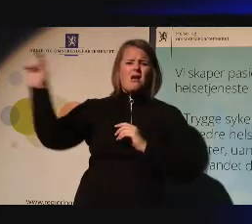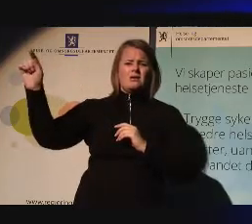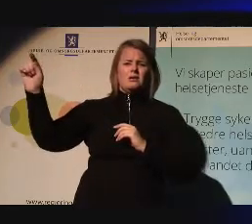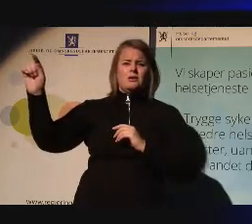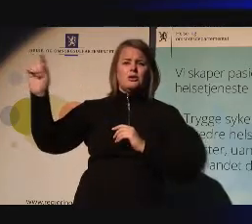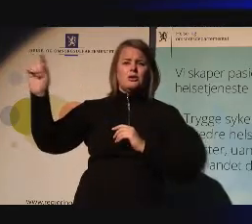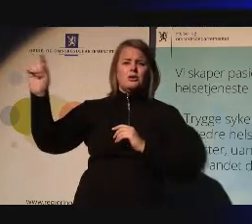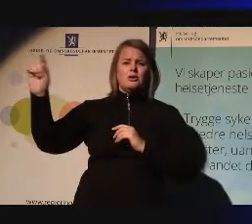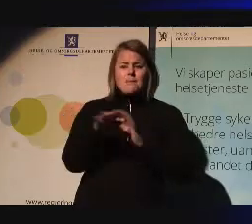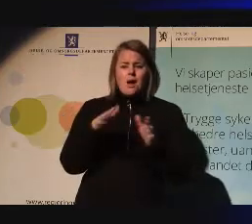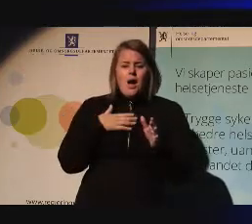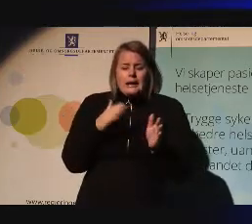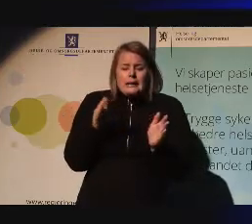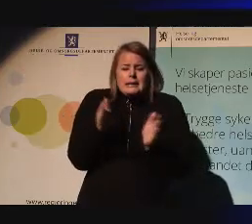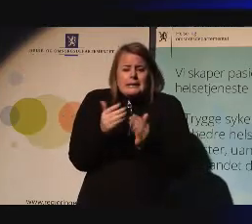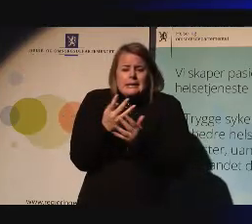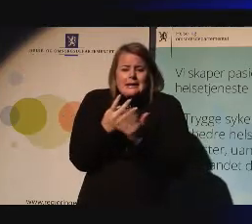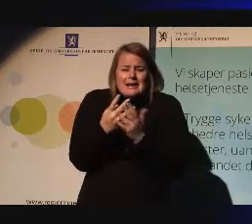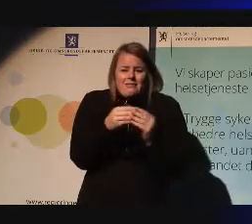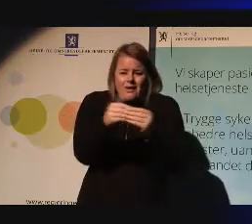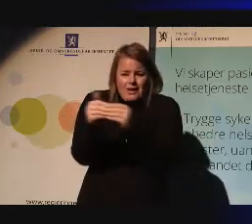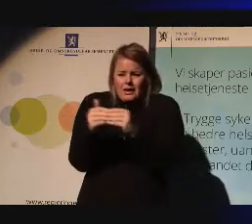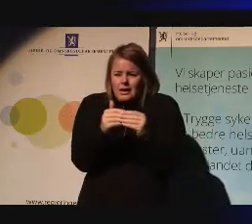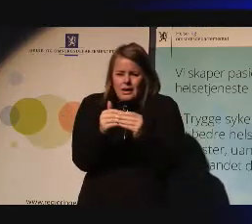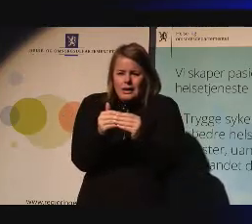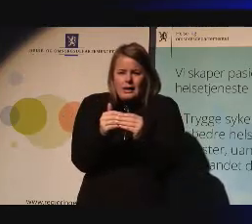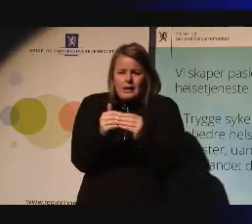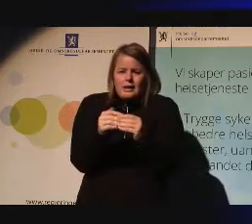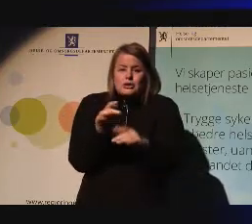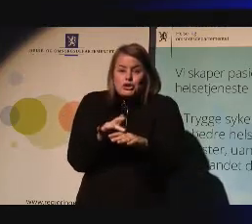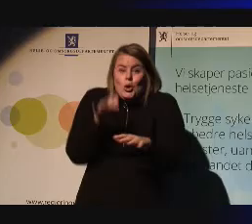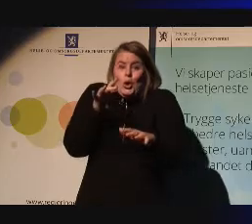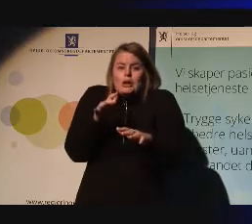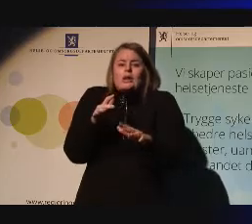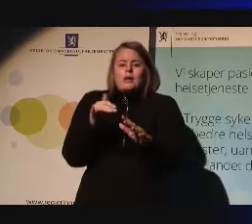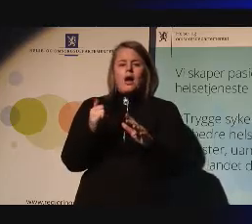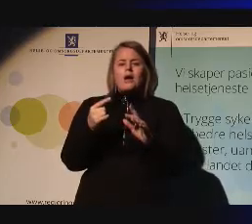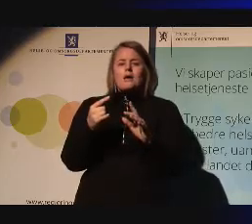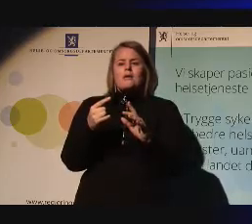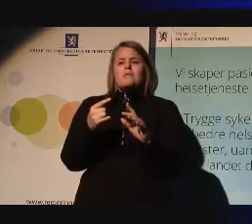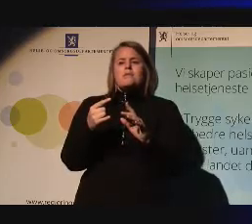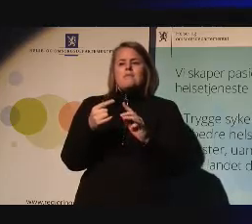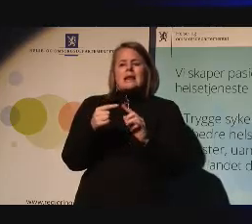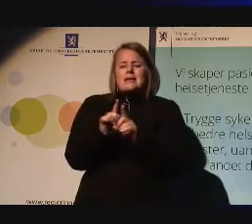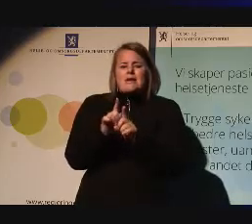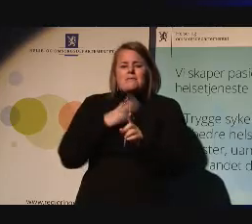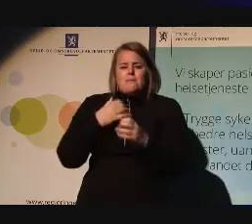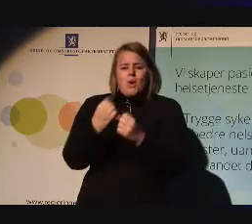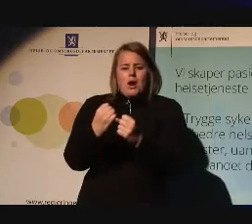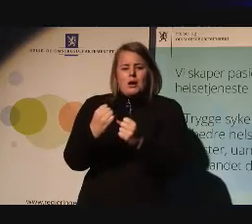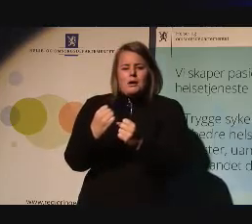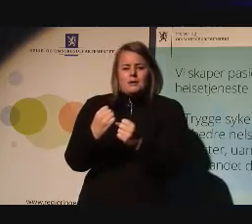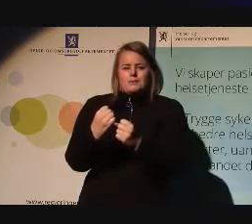nettverk, men det var viktig for henne. Det ble ikke hørt. Hun ble flyttet rundt omkring mange